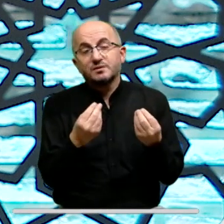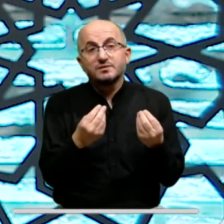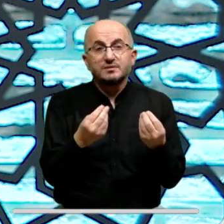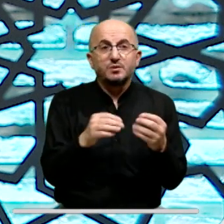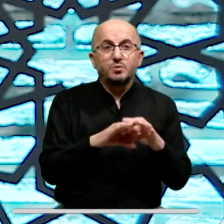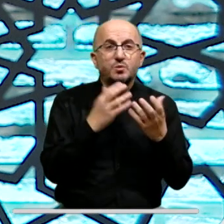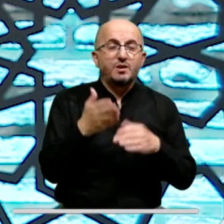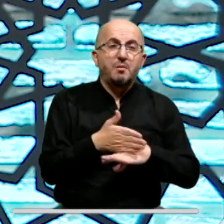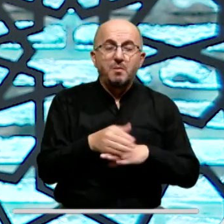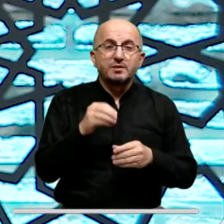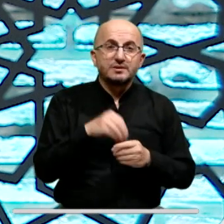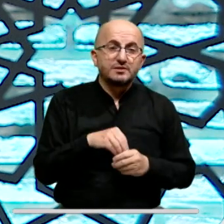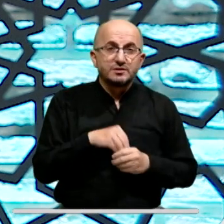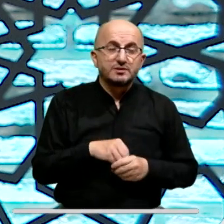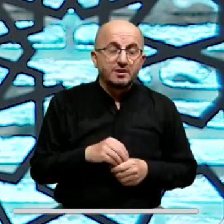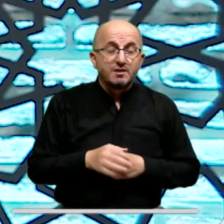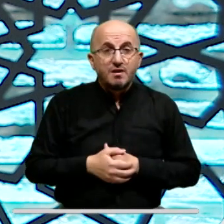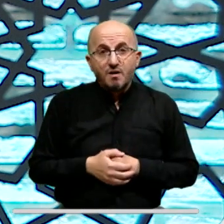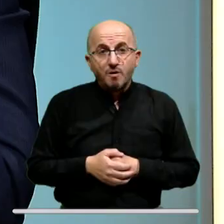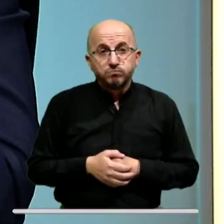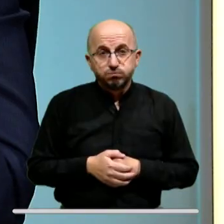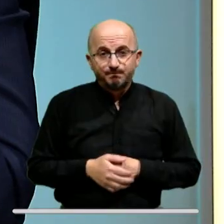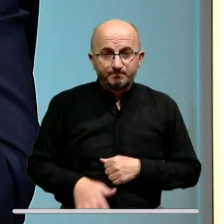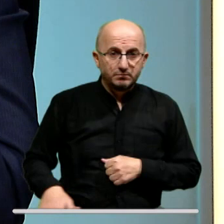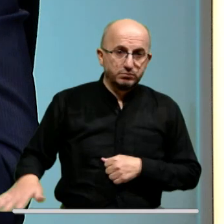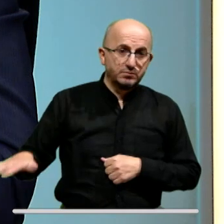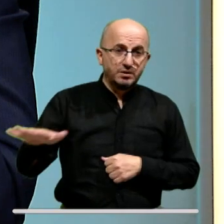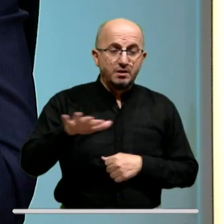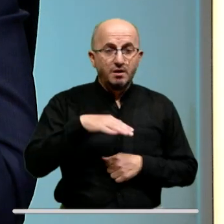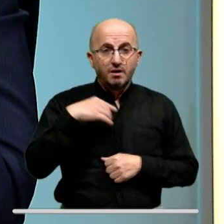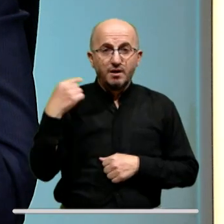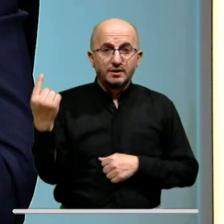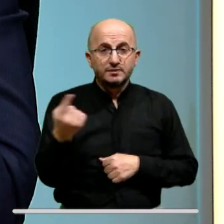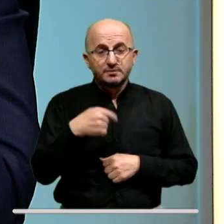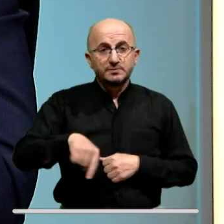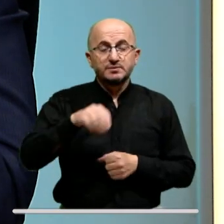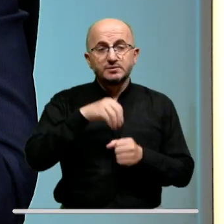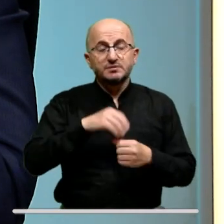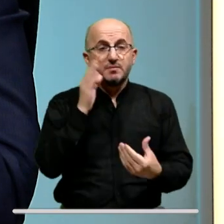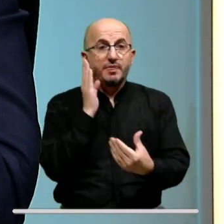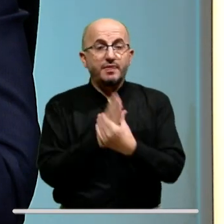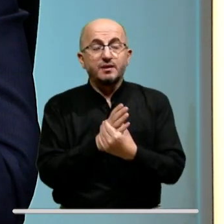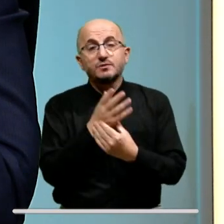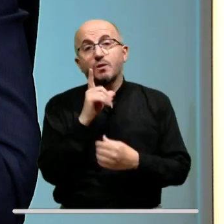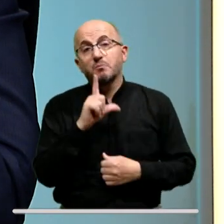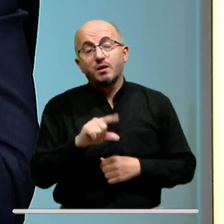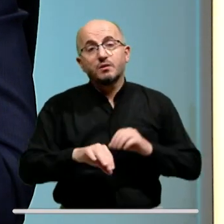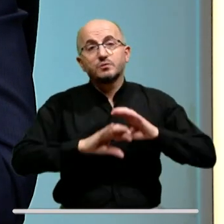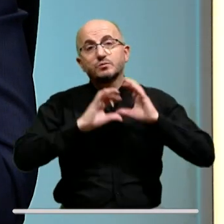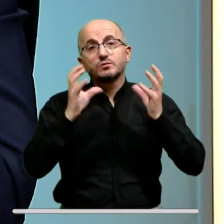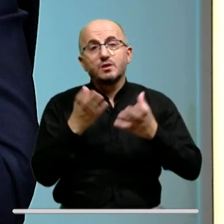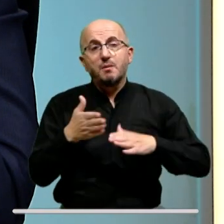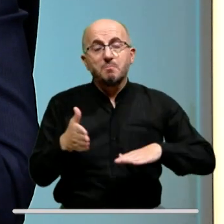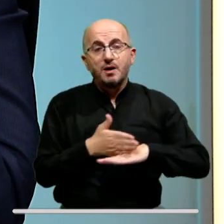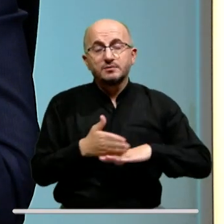Dünya malı için. Yani şimdi her şey bizim için bir ibret olmalı. Yani dünya malından dolayı